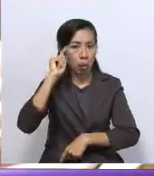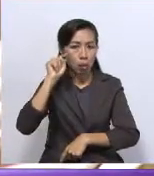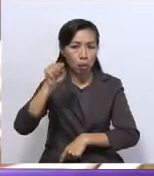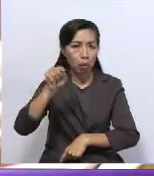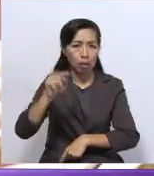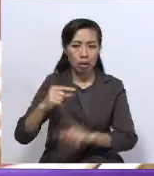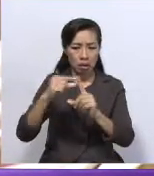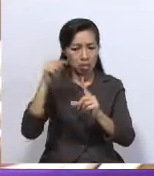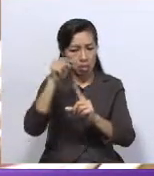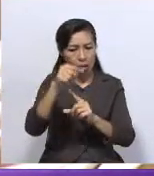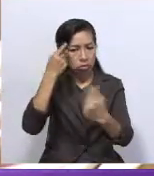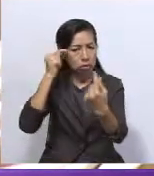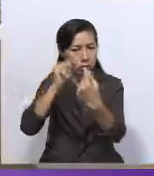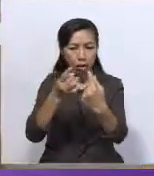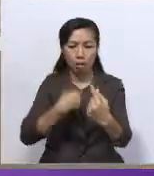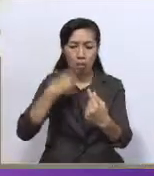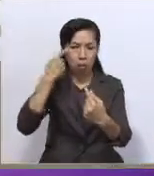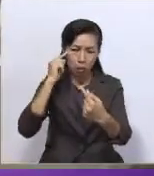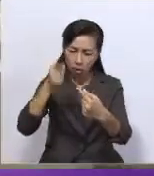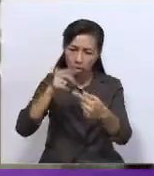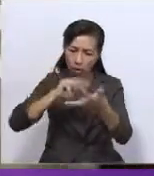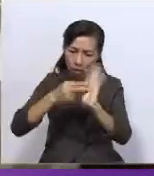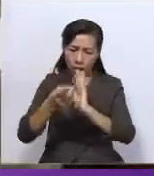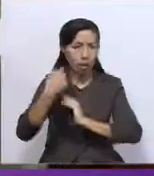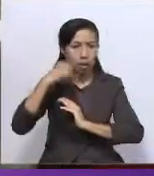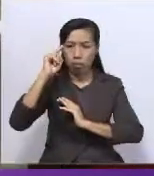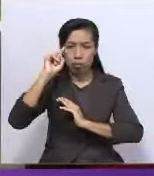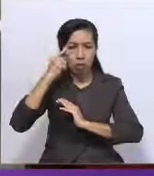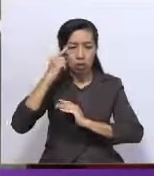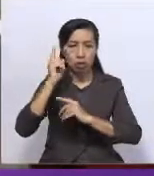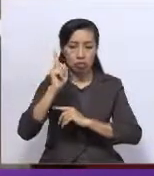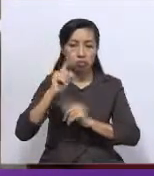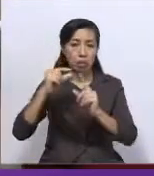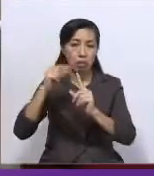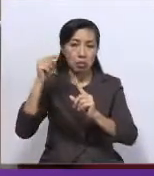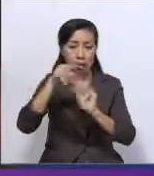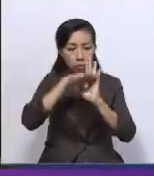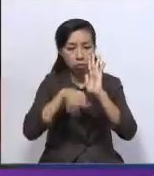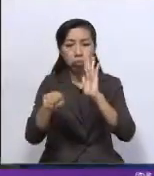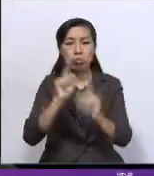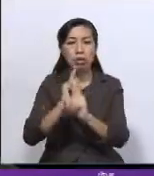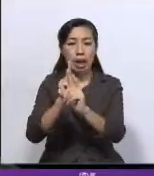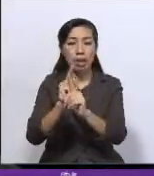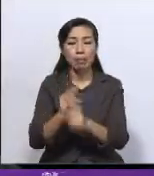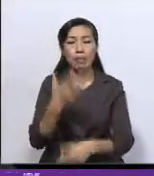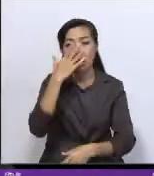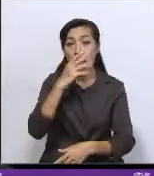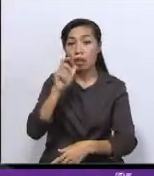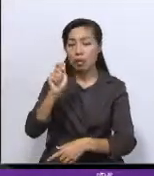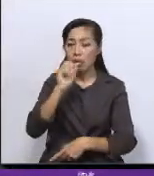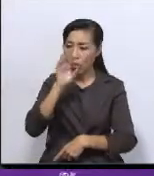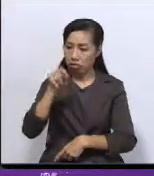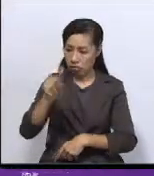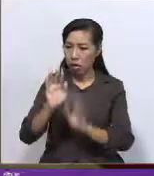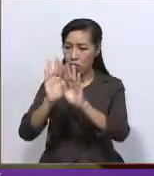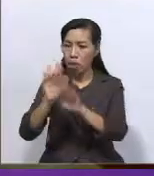มณ์ของคำสั่งจึงไม่สามารถตีความได้นอกเหนือจากที่คำสั่งกำหนดมาค่ะซึ่งนายอภิสิทธิ์ก็ได้เสนอให้ไปสอบ